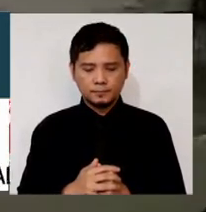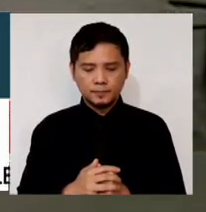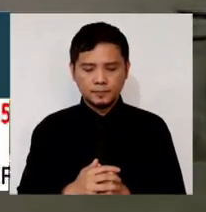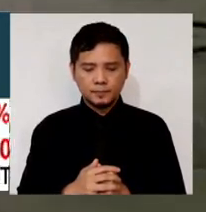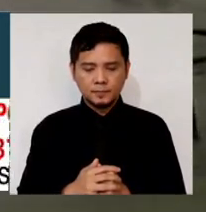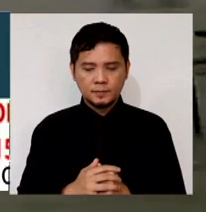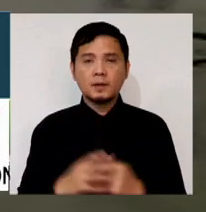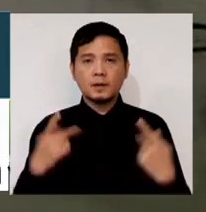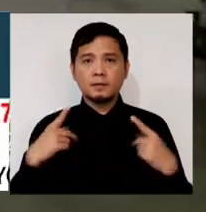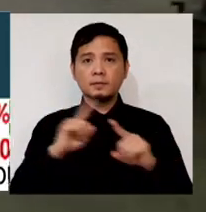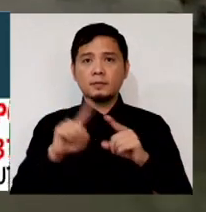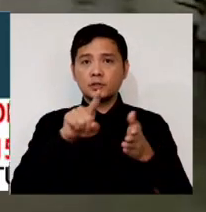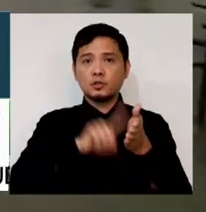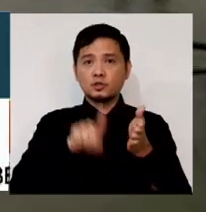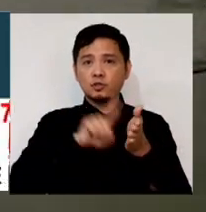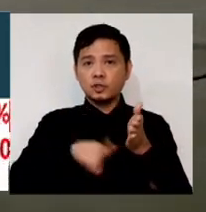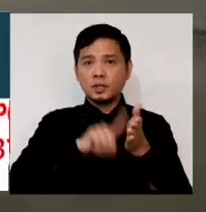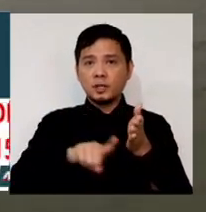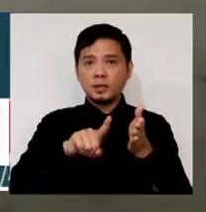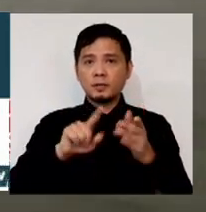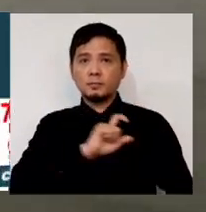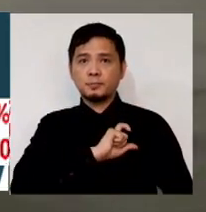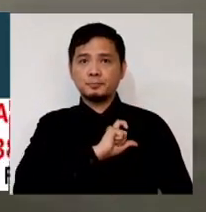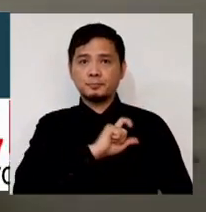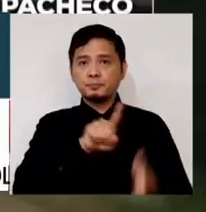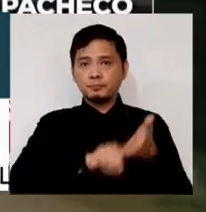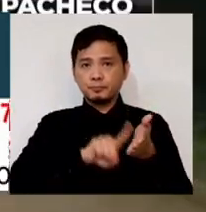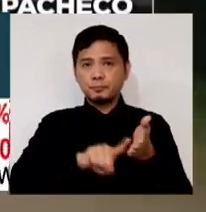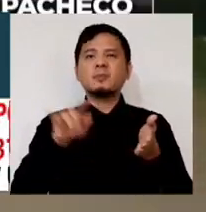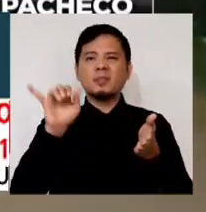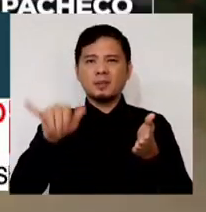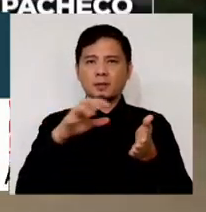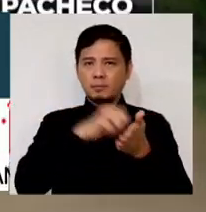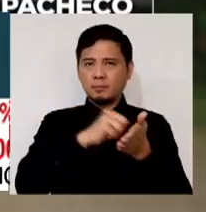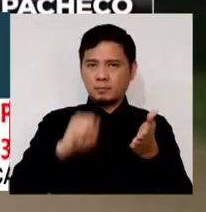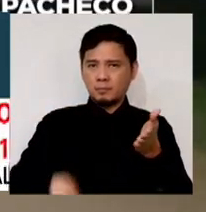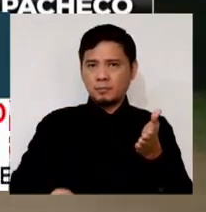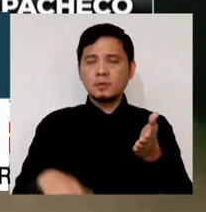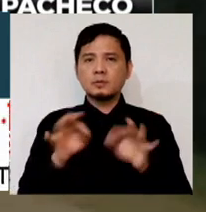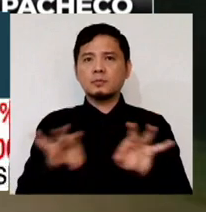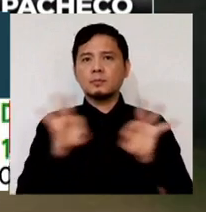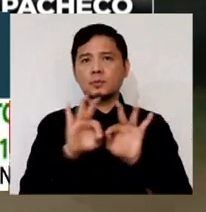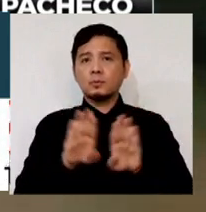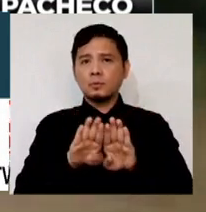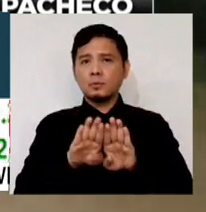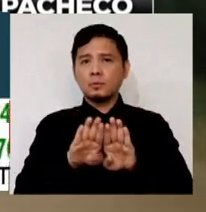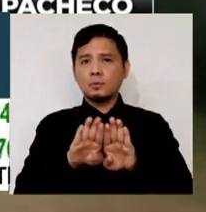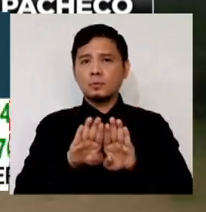checkpoint natin tinanggal na kasi we are following the order to the President na dapat din i-open natin yung economy kasi hirap na